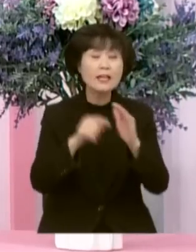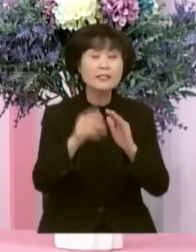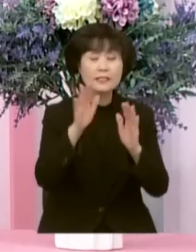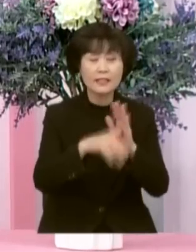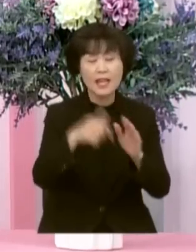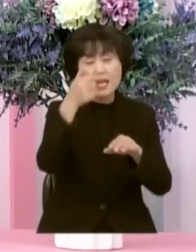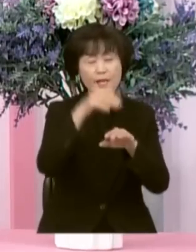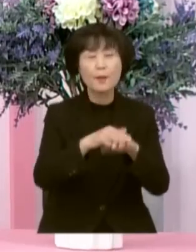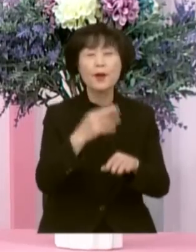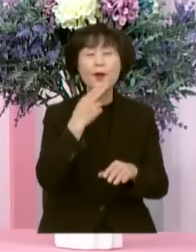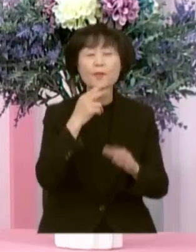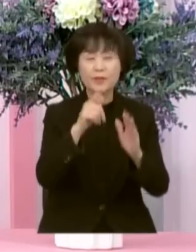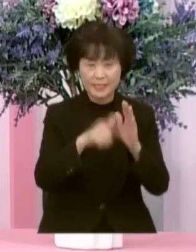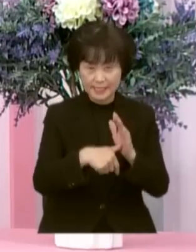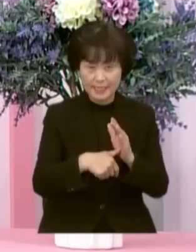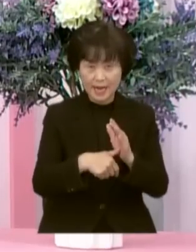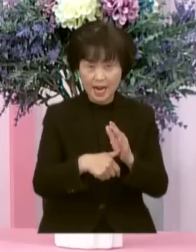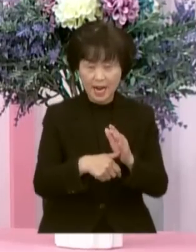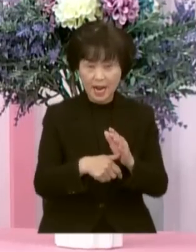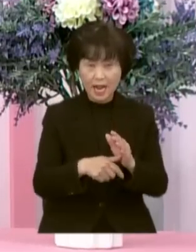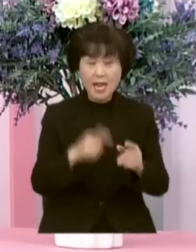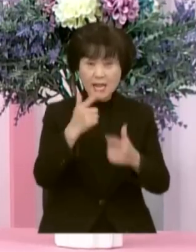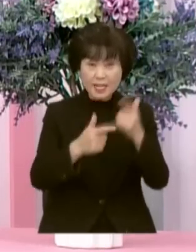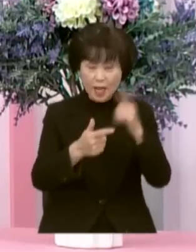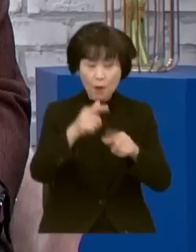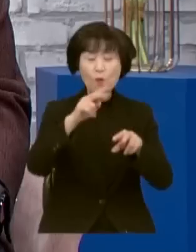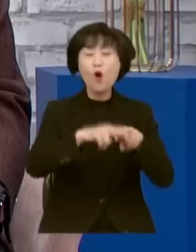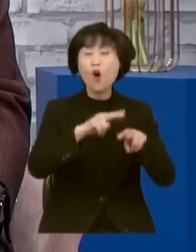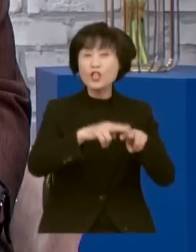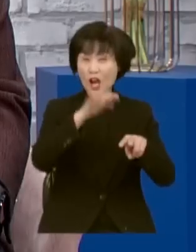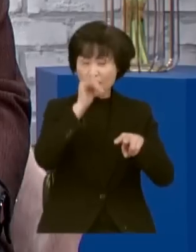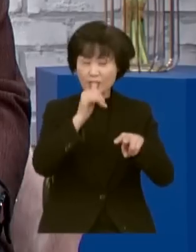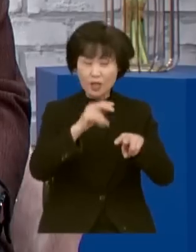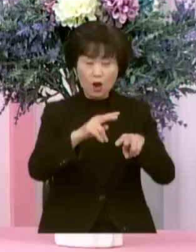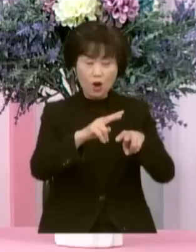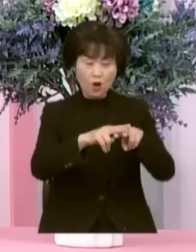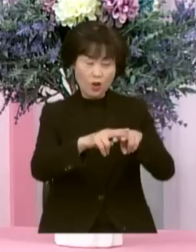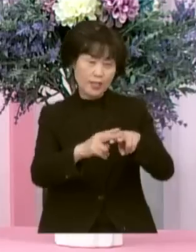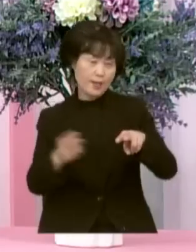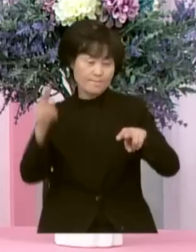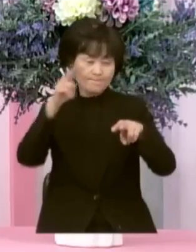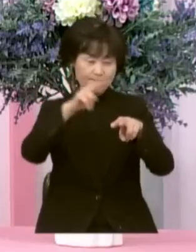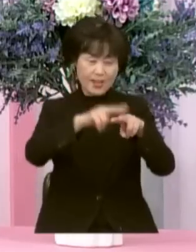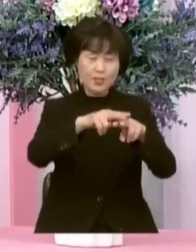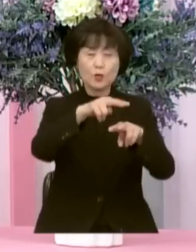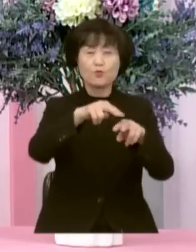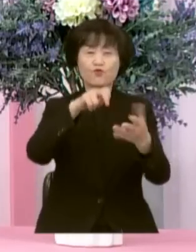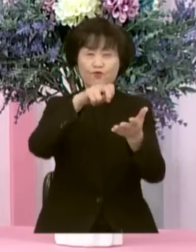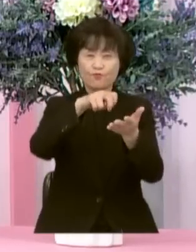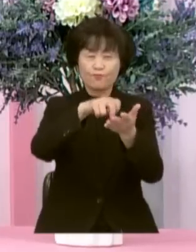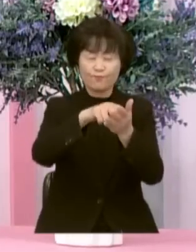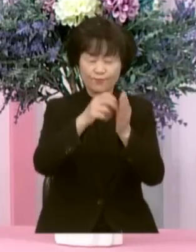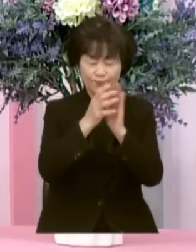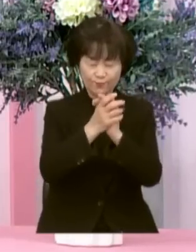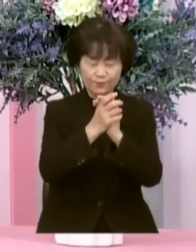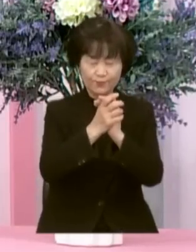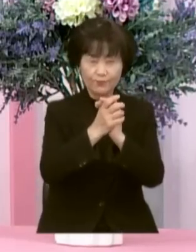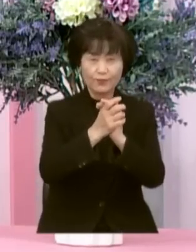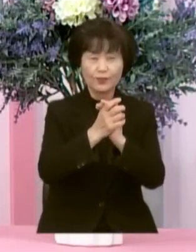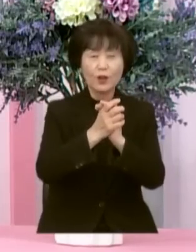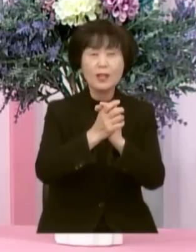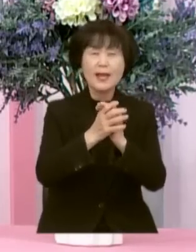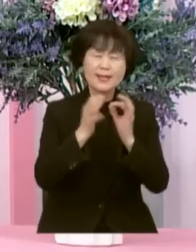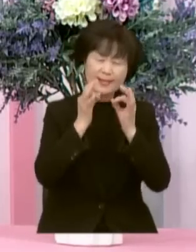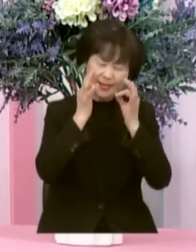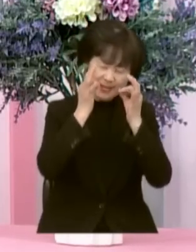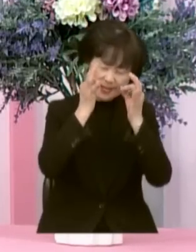위에 올라가서 이렇게 구하면은 좀 답변을 주실 것 같더라고요. 그래가지고 이렇게 무릎 꿇고 이렇게 올라갔어요. 그리고는 막